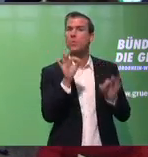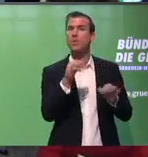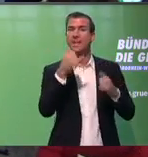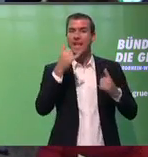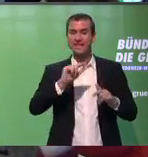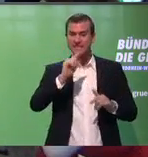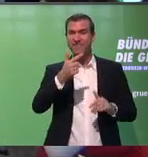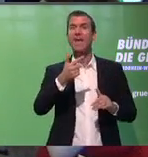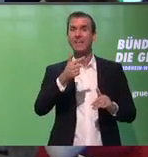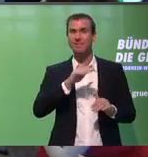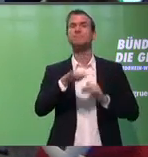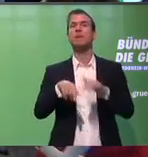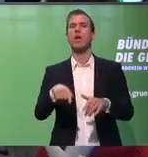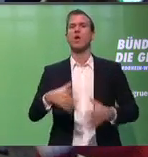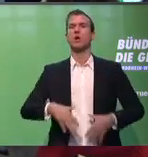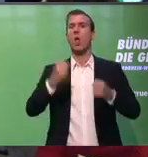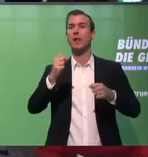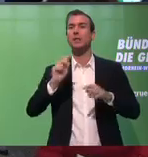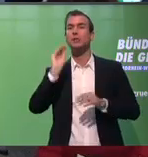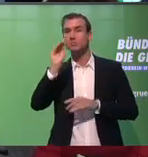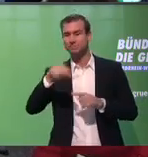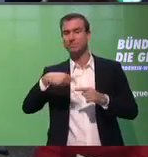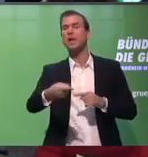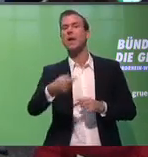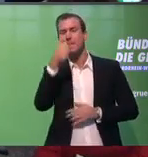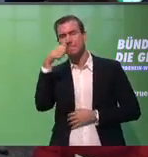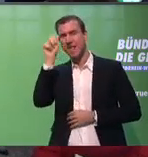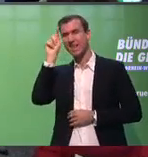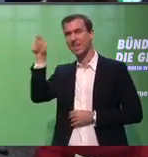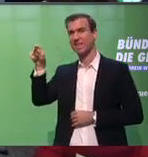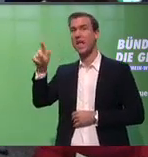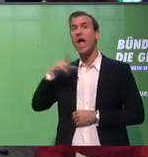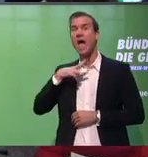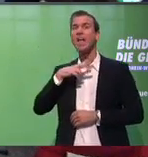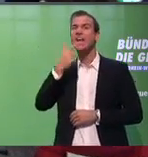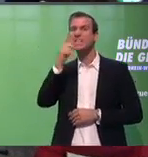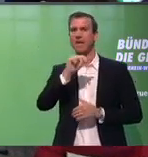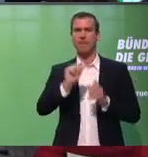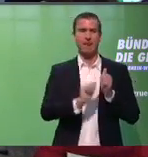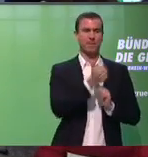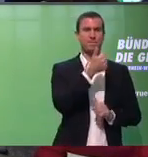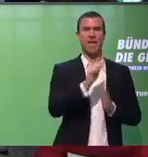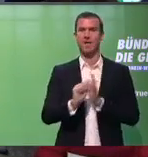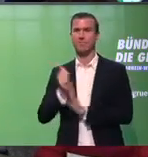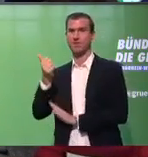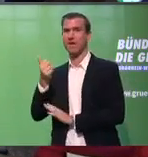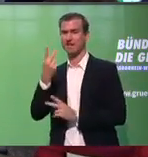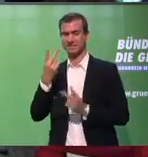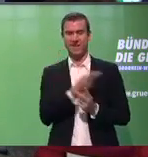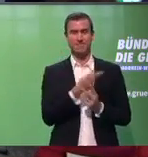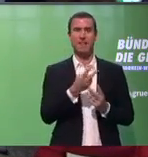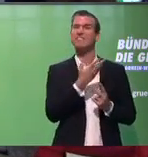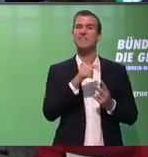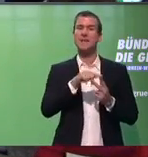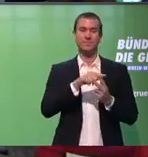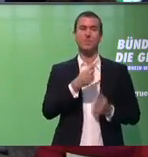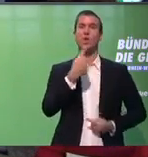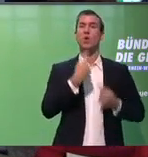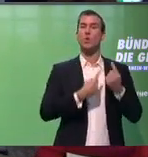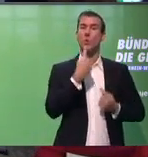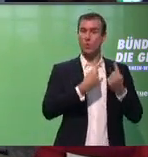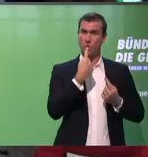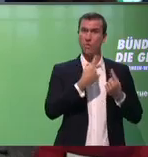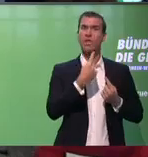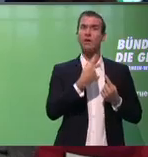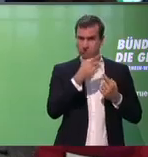als nächstes dran, demnächst in Berlin. Und es sind eigentlich gleich zwei Premieren. Die erste Premiere ist, dass die Grünen überhaupt